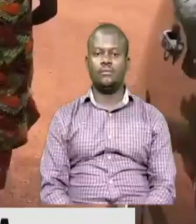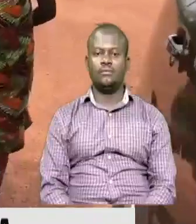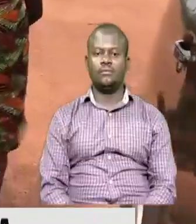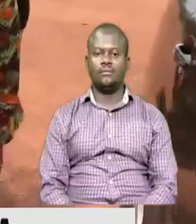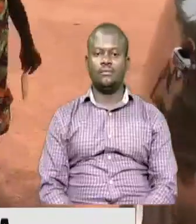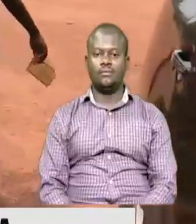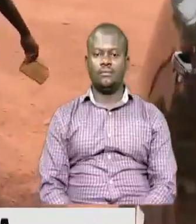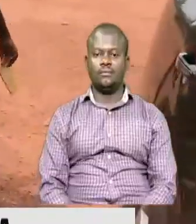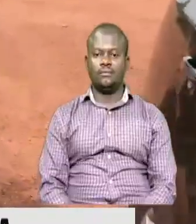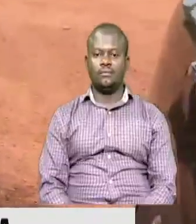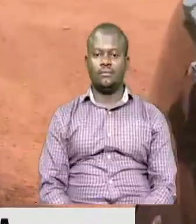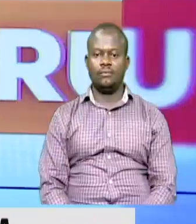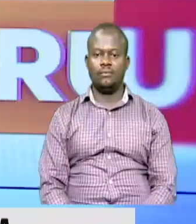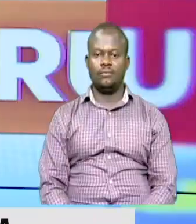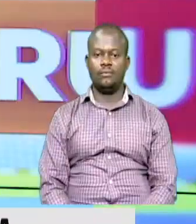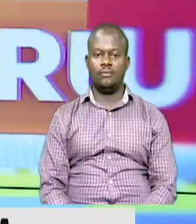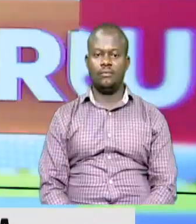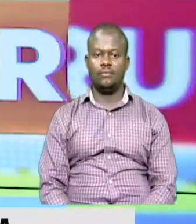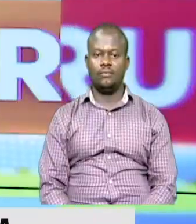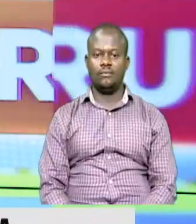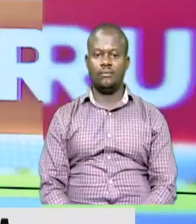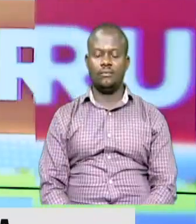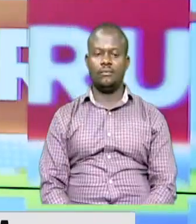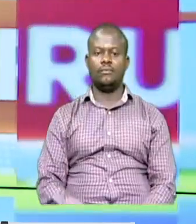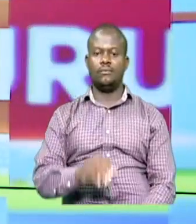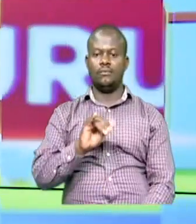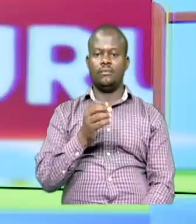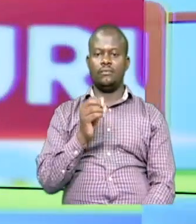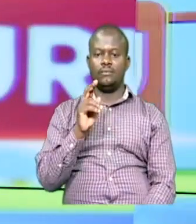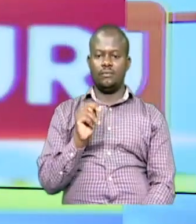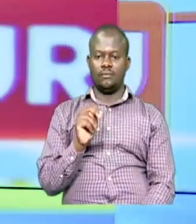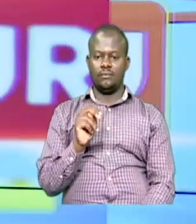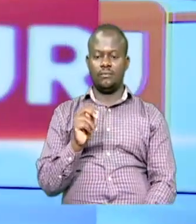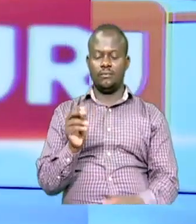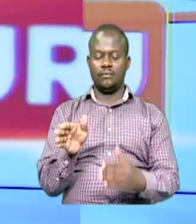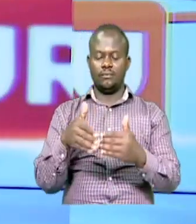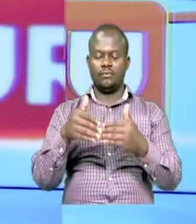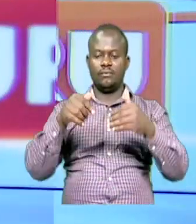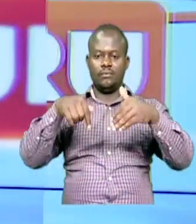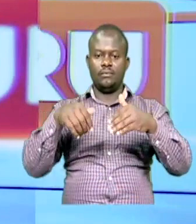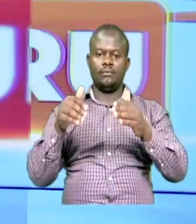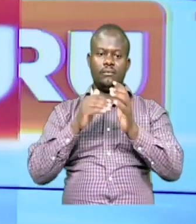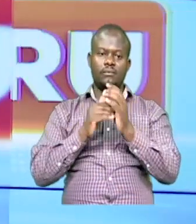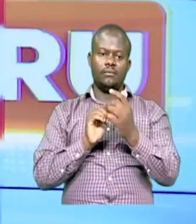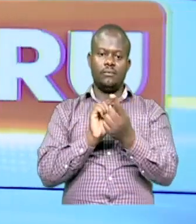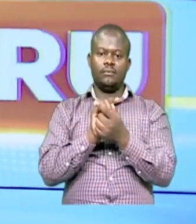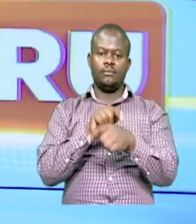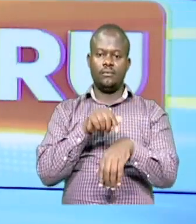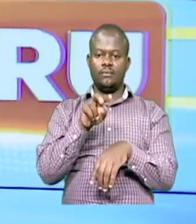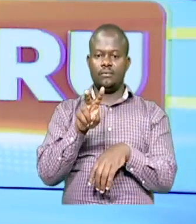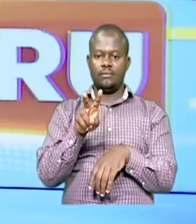Rwanda, Ingoma. Urakoze cyane John Bicampaka, reka tubara duhinira ubwo tuze kongera guhura saa mbiri.